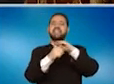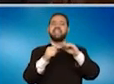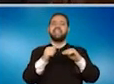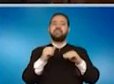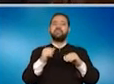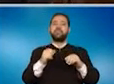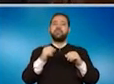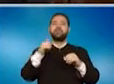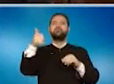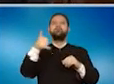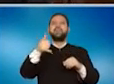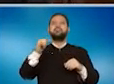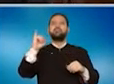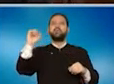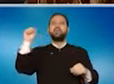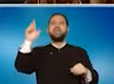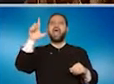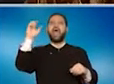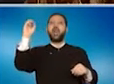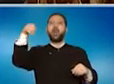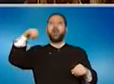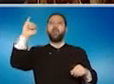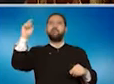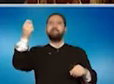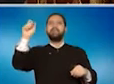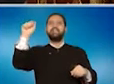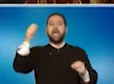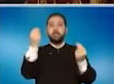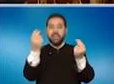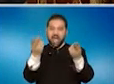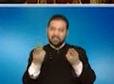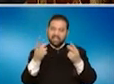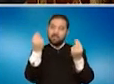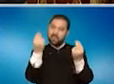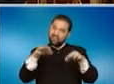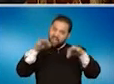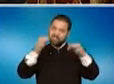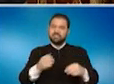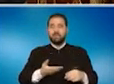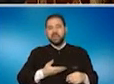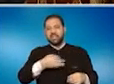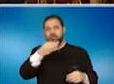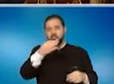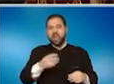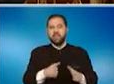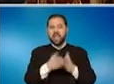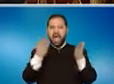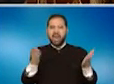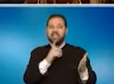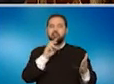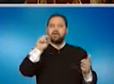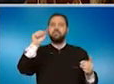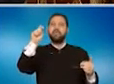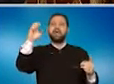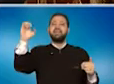ați venit! Bine v-am găsit! Spunea că sunt multe căi și Patericul este o carte de înțelepciune ce ne învață cum ne putem ridica. Cu